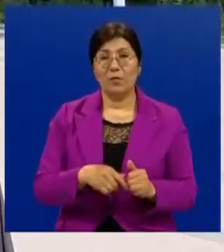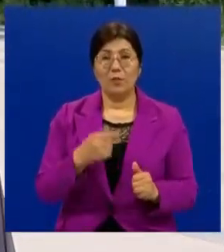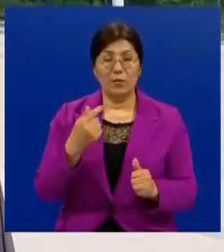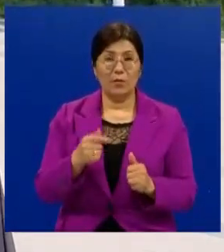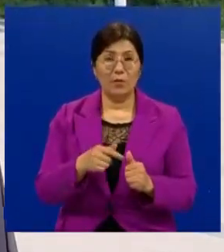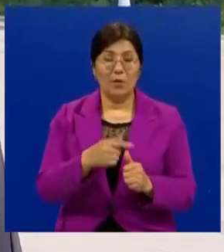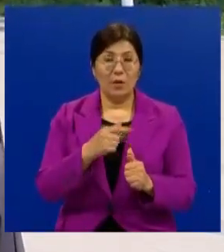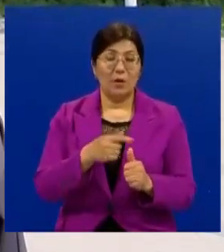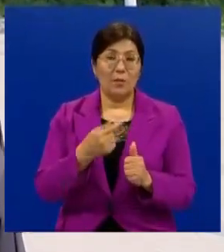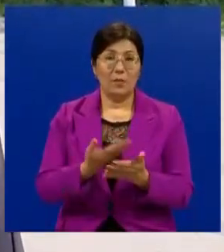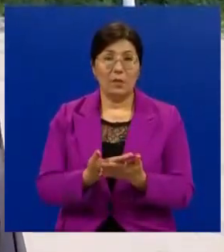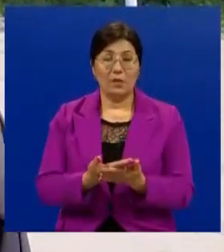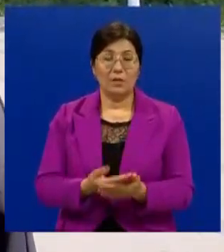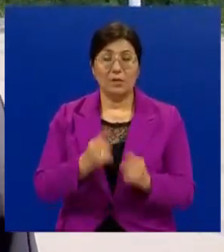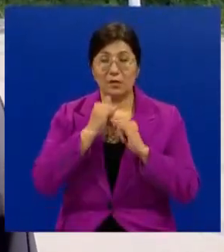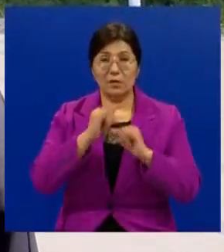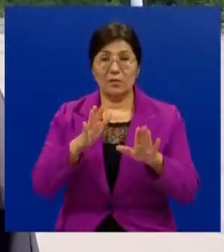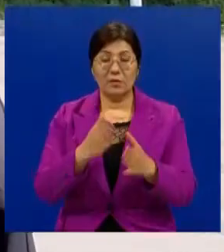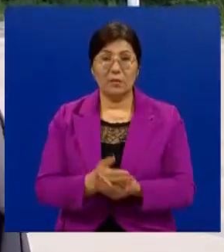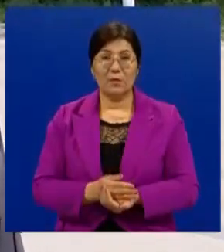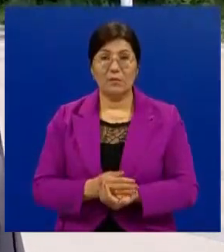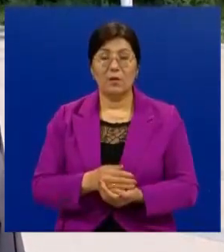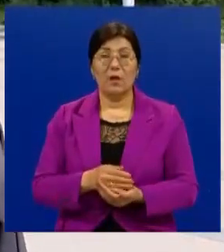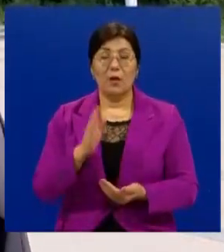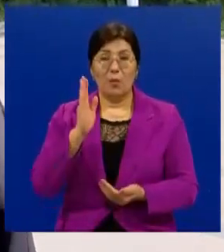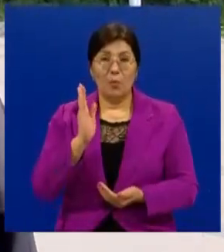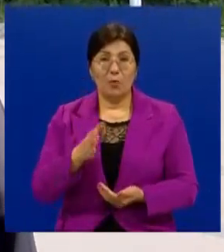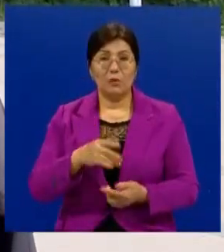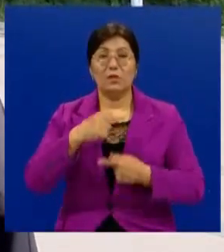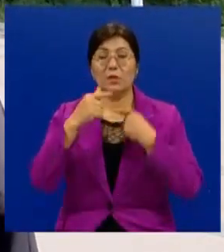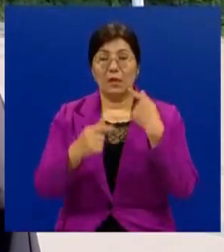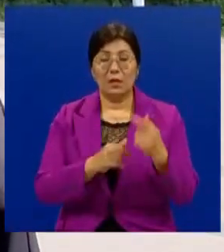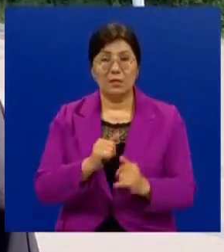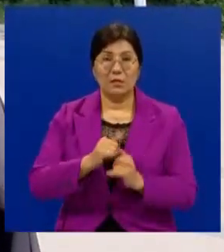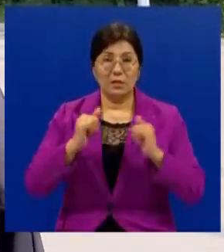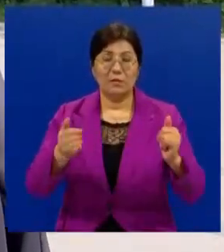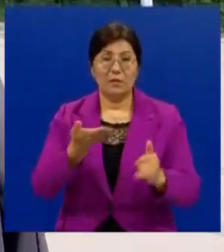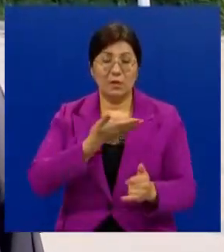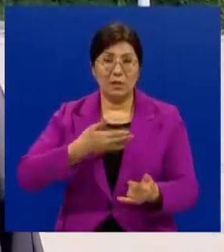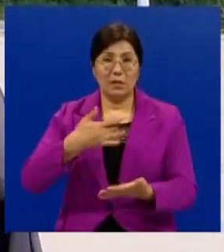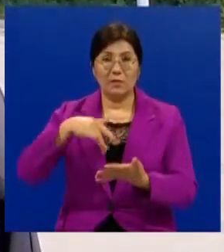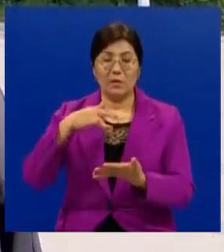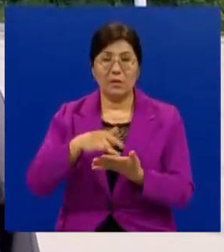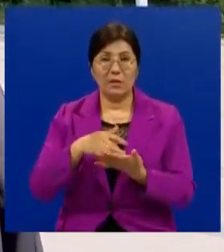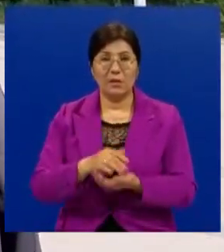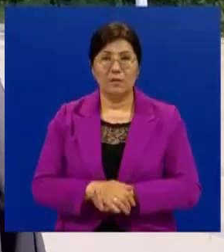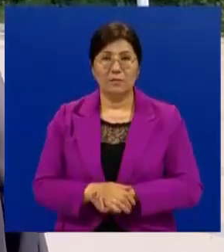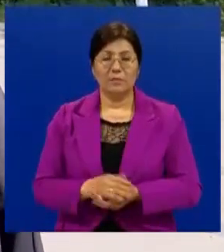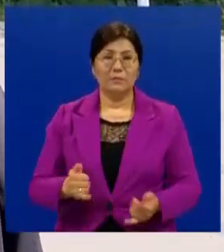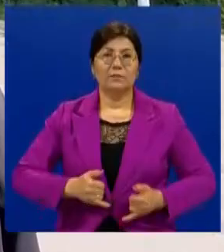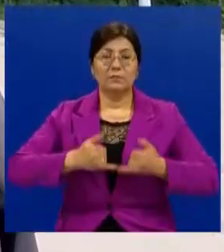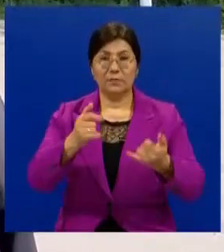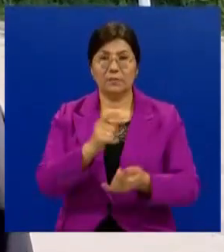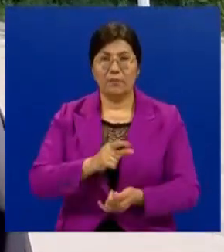невозможно. Так что пусть дальше развивается наш город на благо